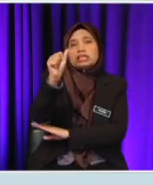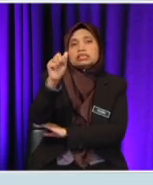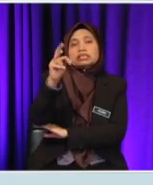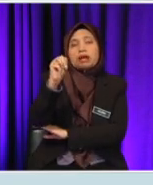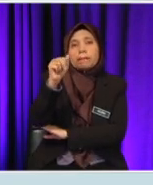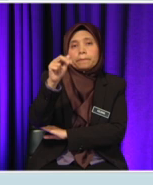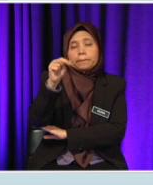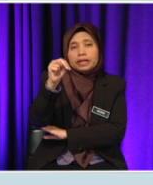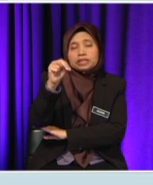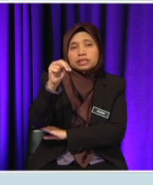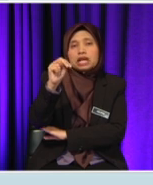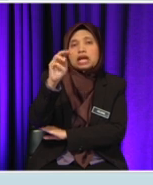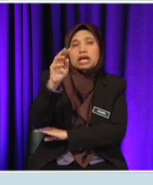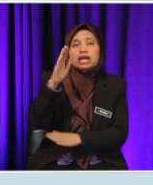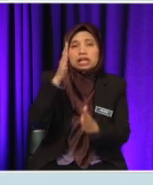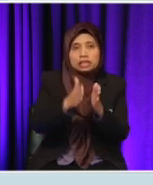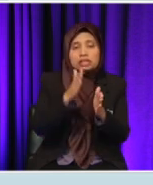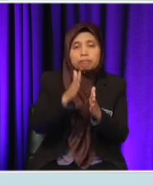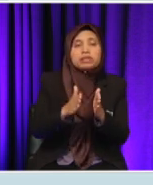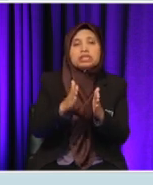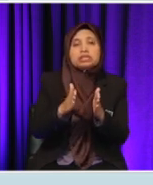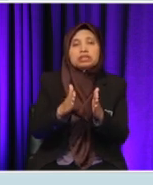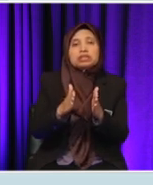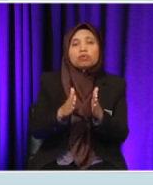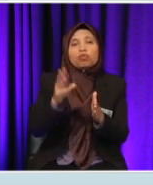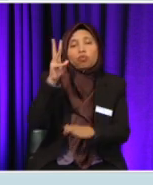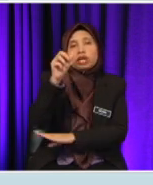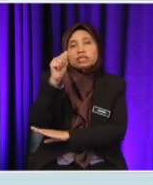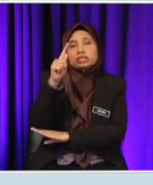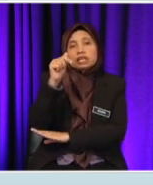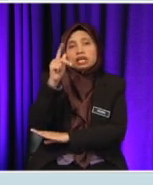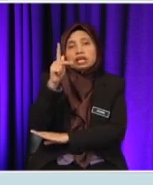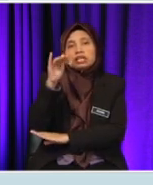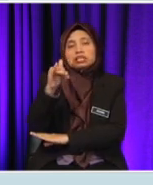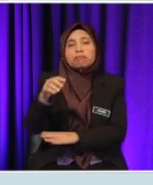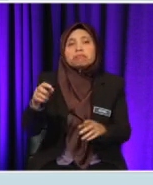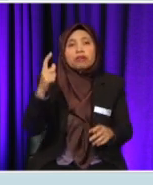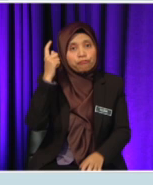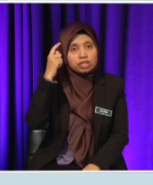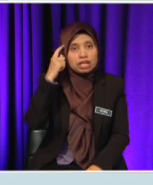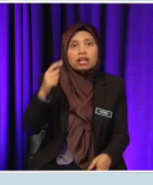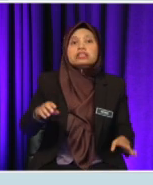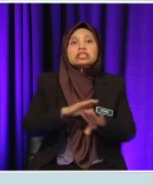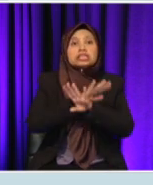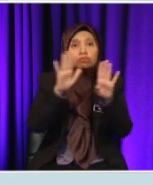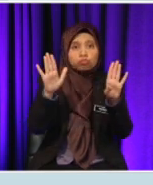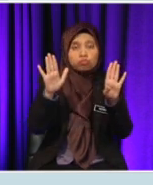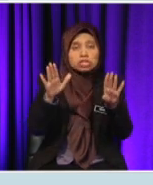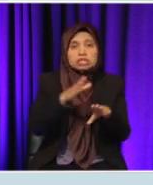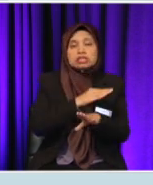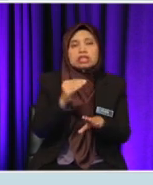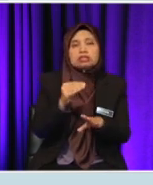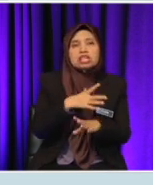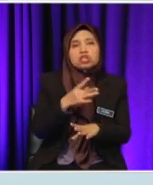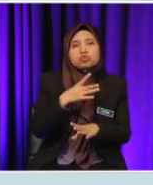negara kemudian yang terakhir adalah watak pewartakan dan seorang yang berpikiran terbuka tidak mudah melata Apa jadi